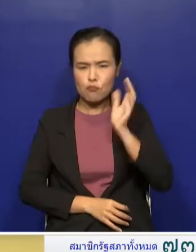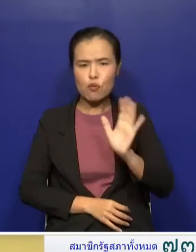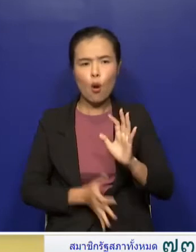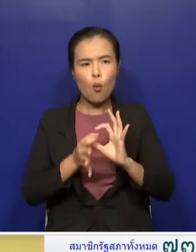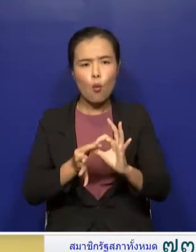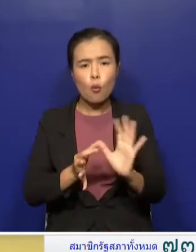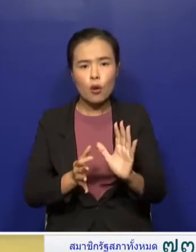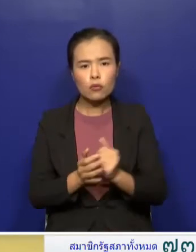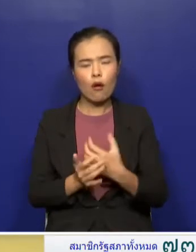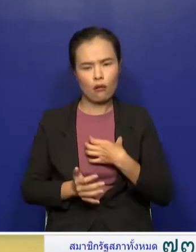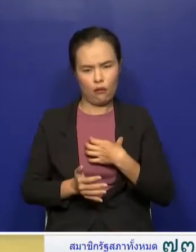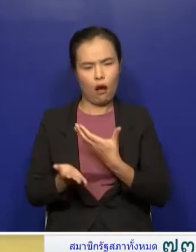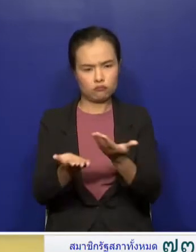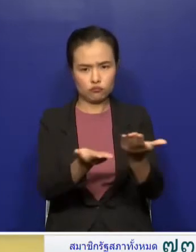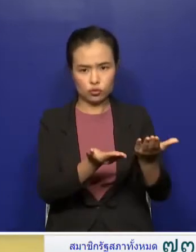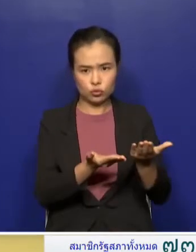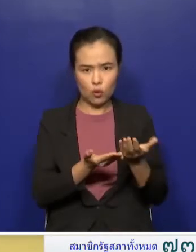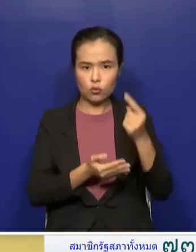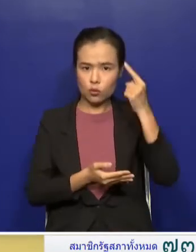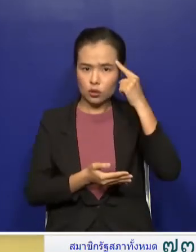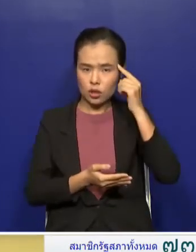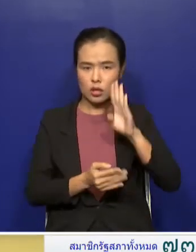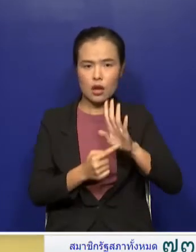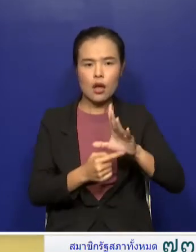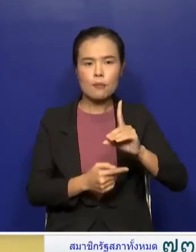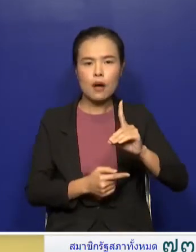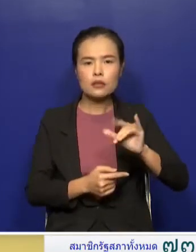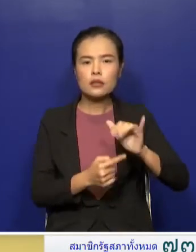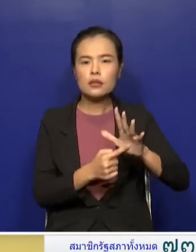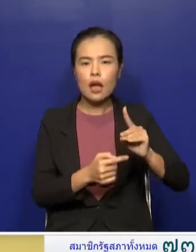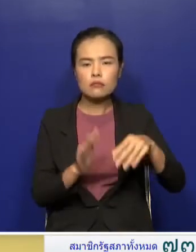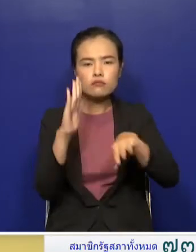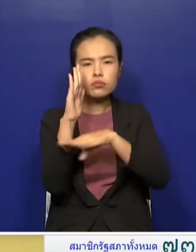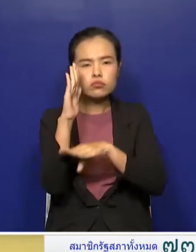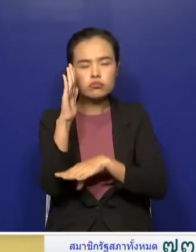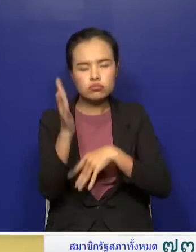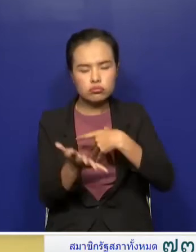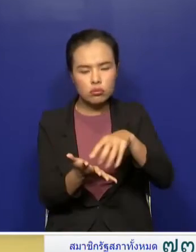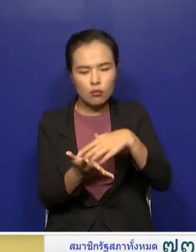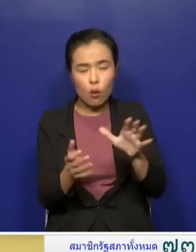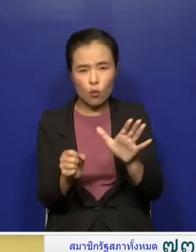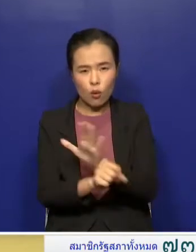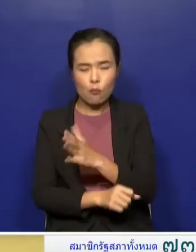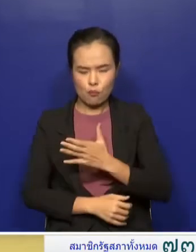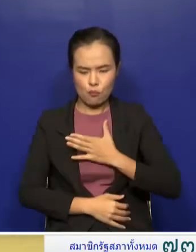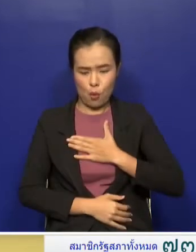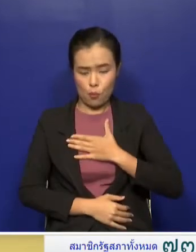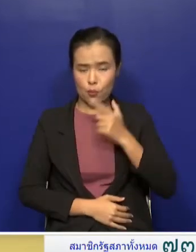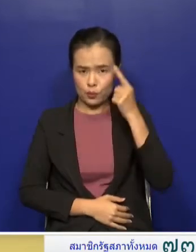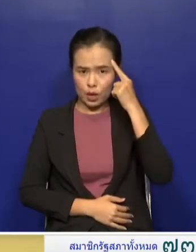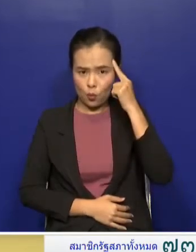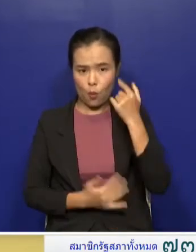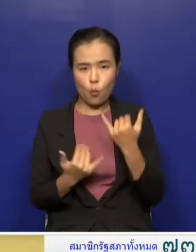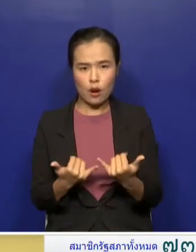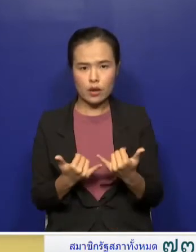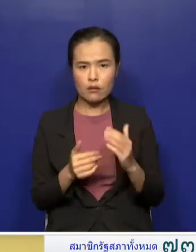เฉพาะอย่างยิ่งอยากเชิญชวนให้ฟังวิจัยอย่างของท่านบัญญัติที่ท่านลำดับได้ยังมาจนครบถ้วนเนี่ยผมจึงคิดว่าวัน